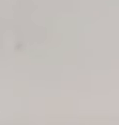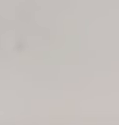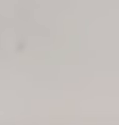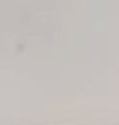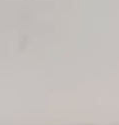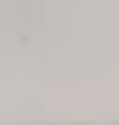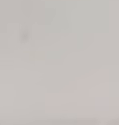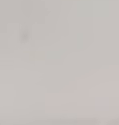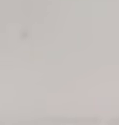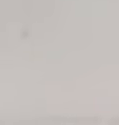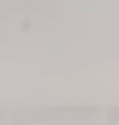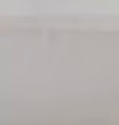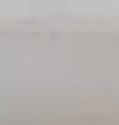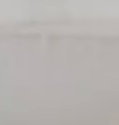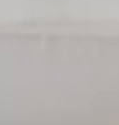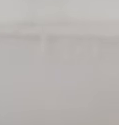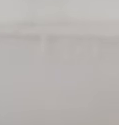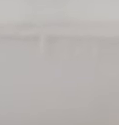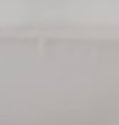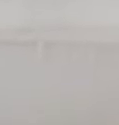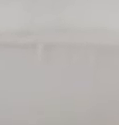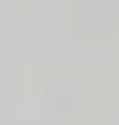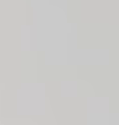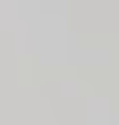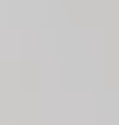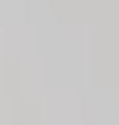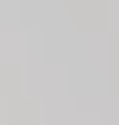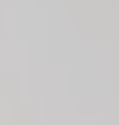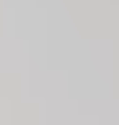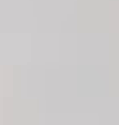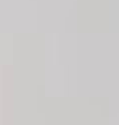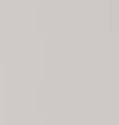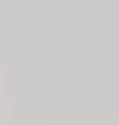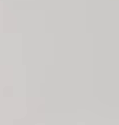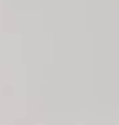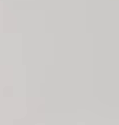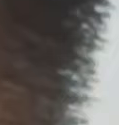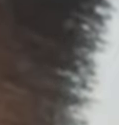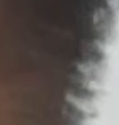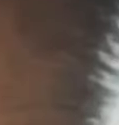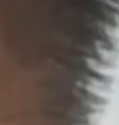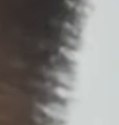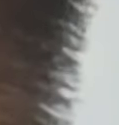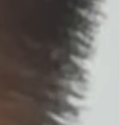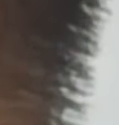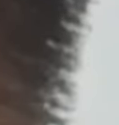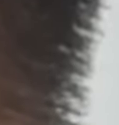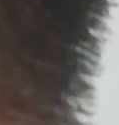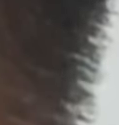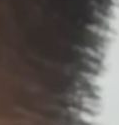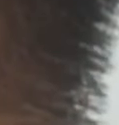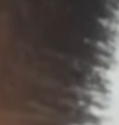UTBK di Universitas Indonesia. Nafal mengaku sudah menjelaskan kegunaan alat bantu dengar yang menempel di